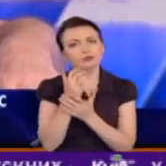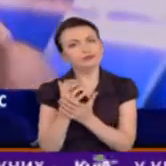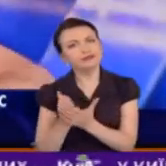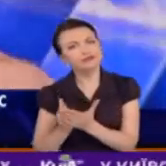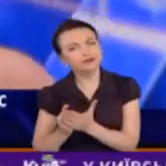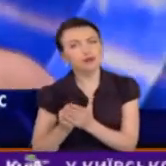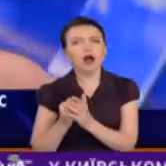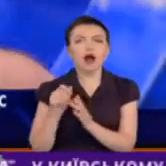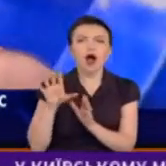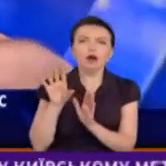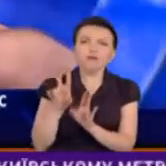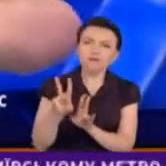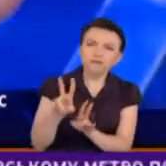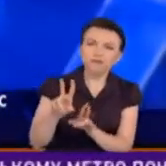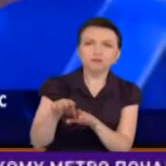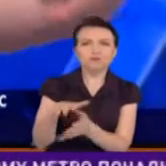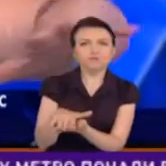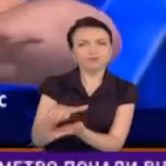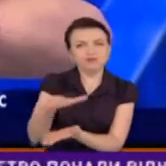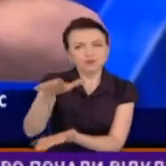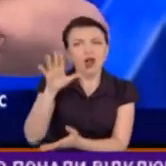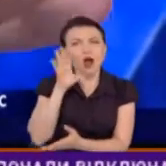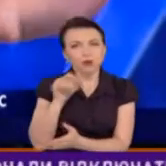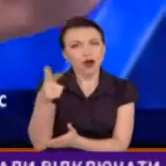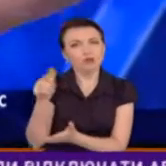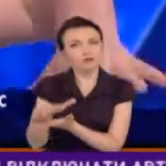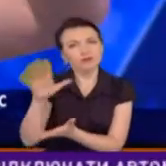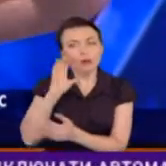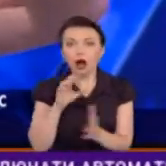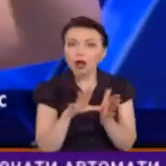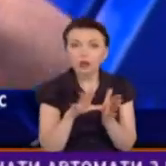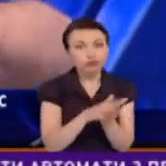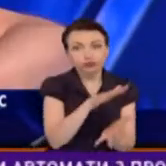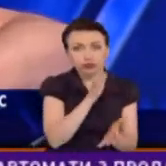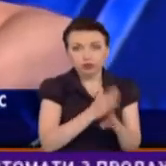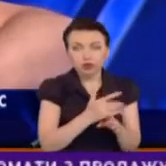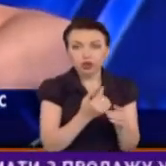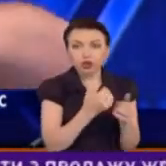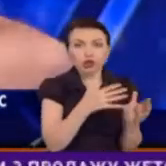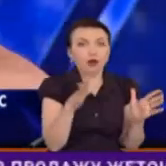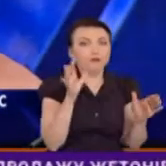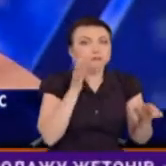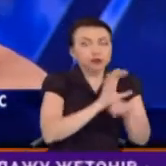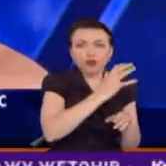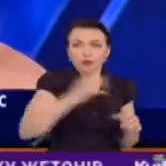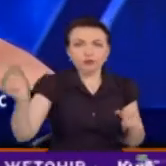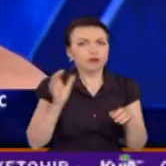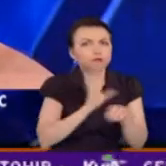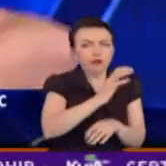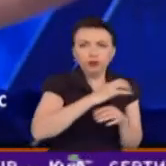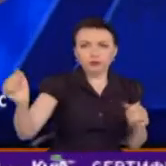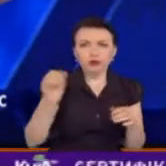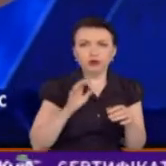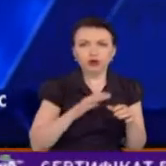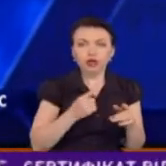десь ховати, балансувати. І він відповідає за те, що воно все грає, бо як тільки щось хтось або більше